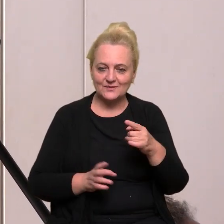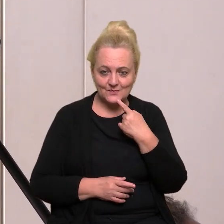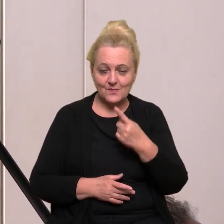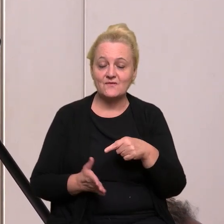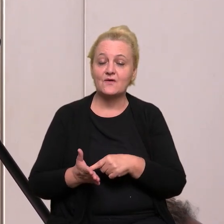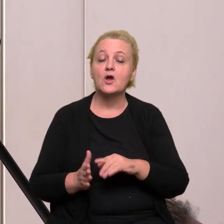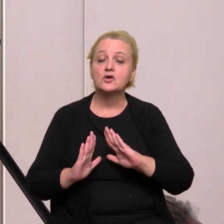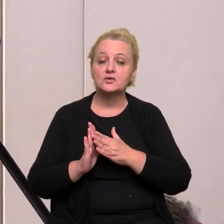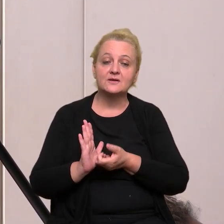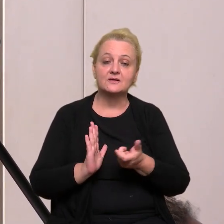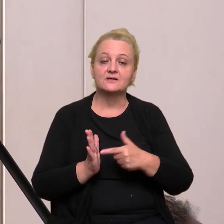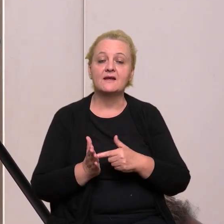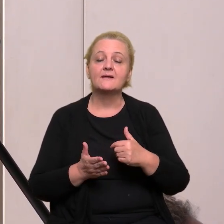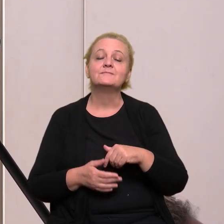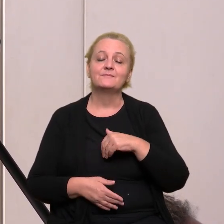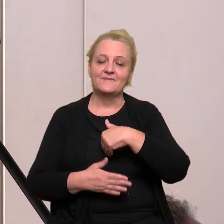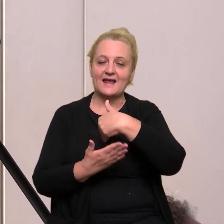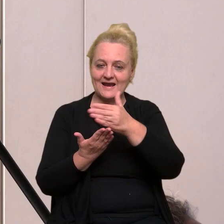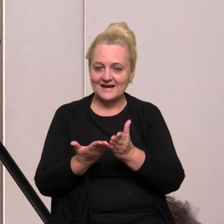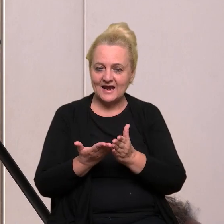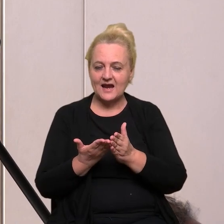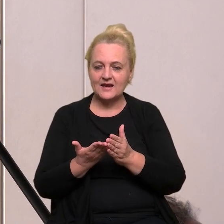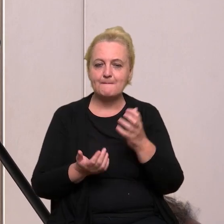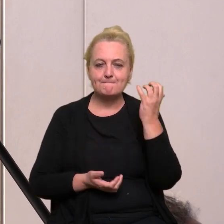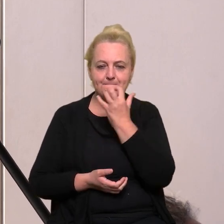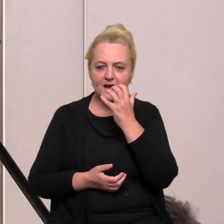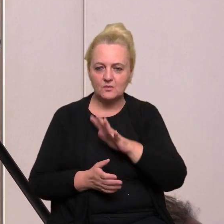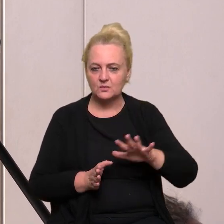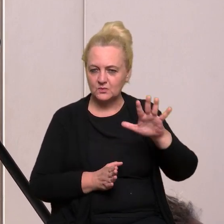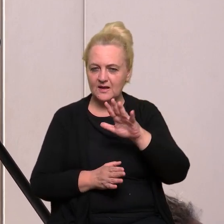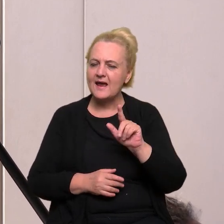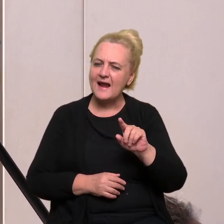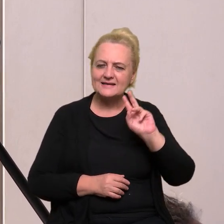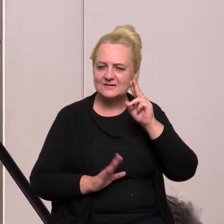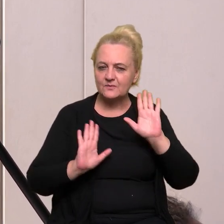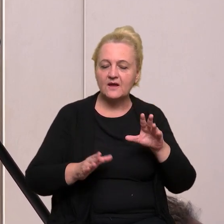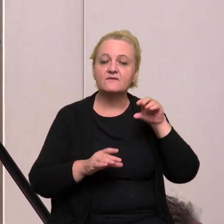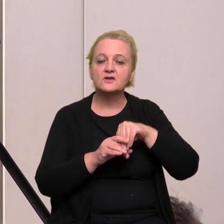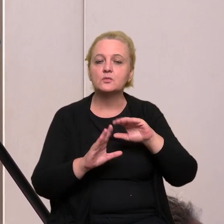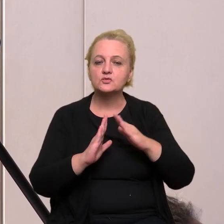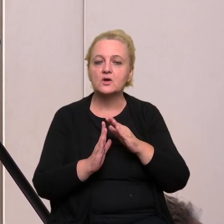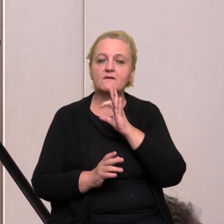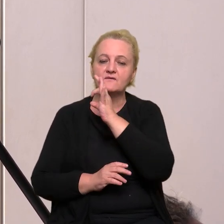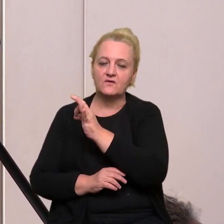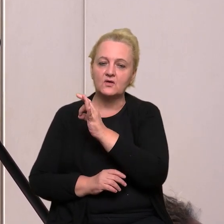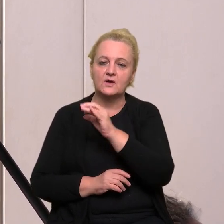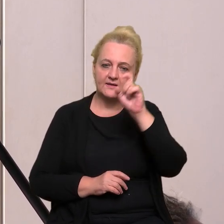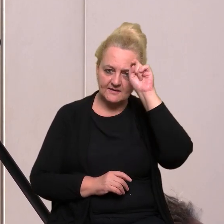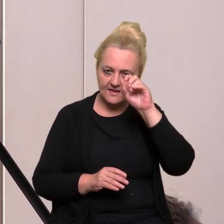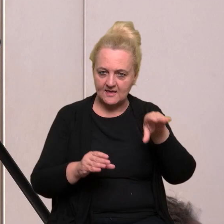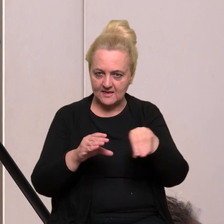się ukazała w serii Kraje Bałtyckie, to chcę zapytać, daleki od stereotypów, ile w tej książce jest Pani zdaniem